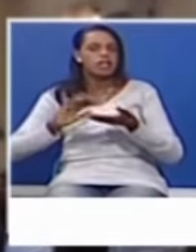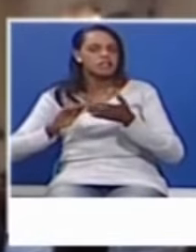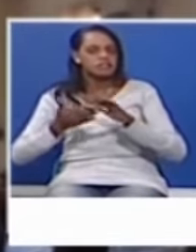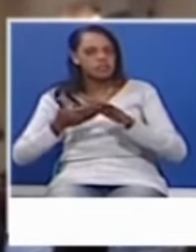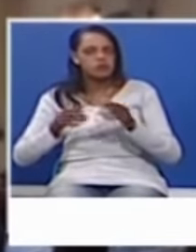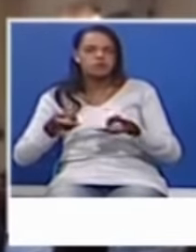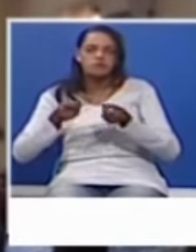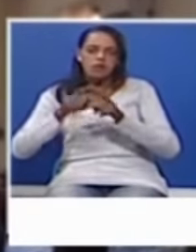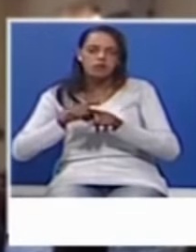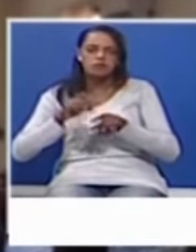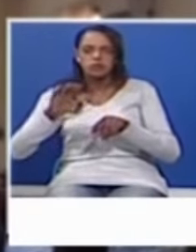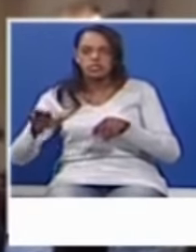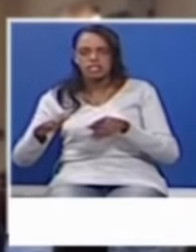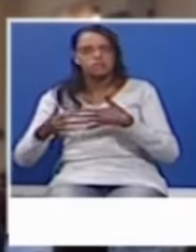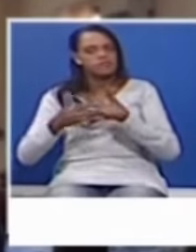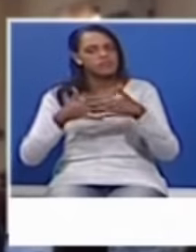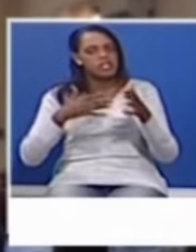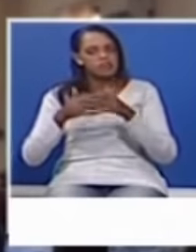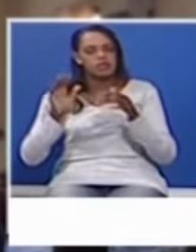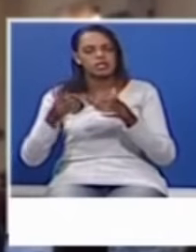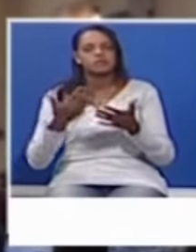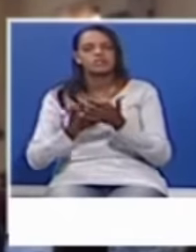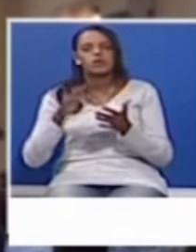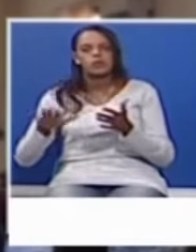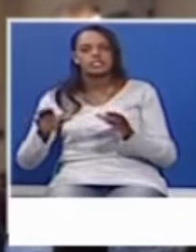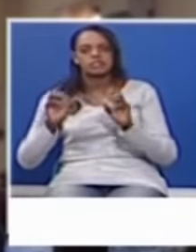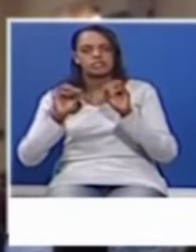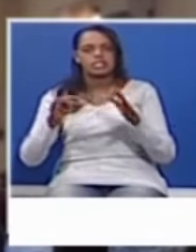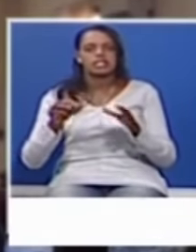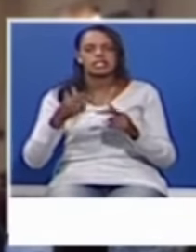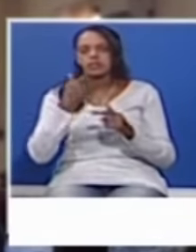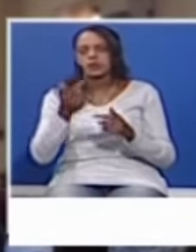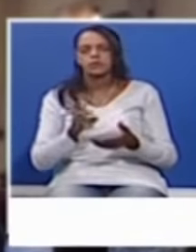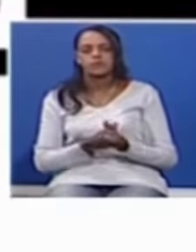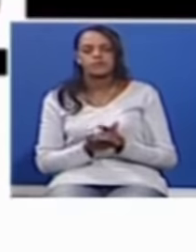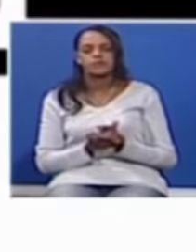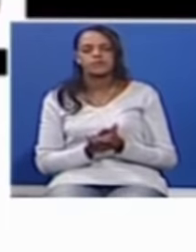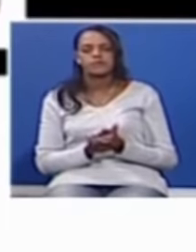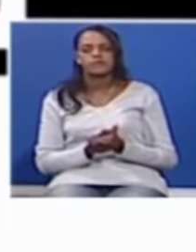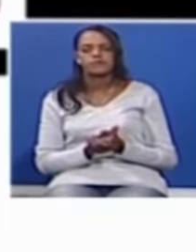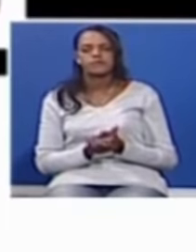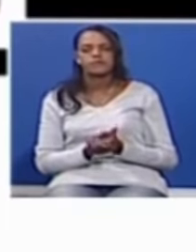ተመክሮም ዝለዋወጥሉ ባይታ ንምፍጣርን ምዃኑ ካብቲ ቦታ ዝበፅሐና ሓበሬታ ኣረዲኡ